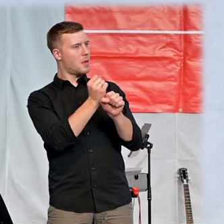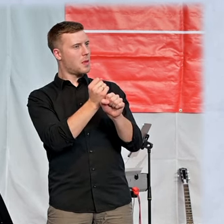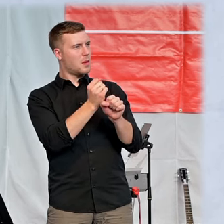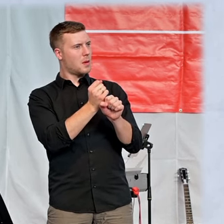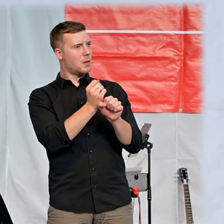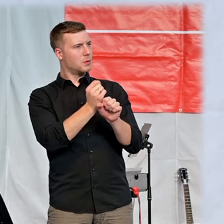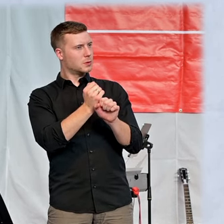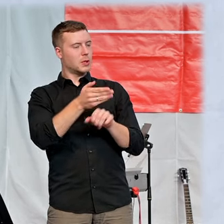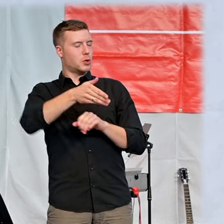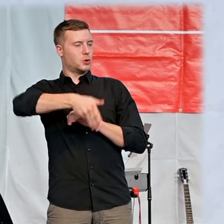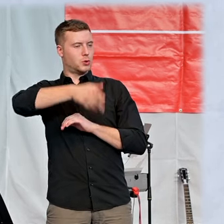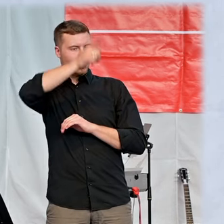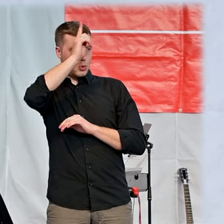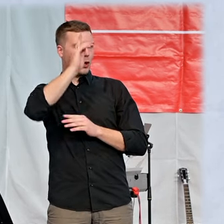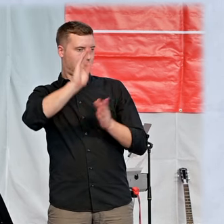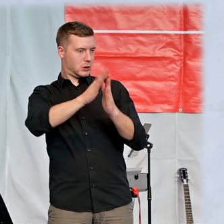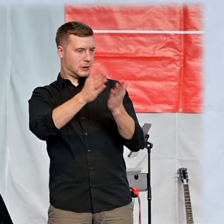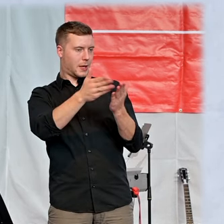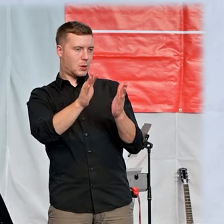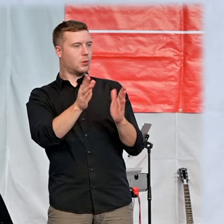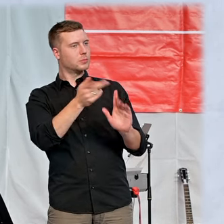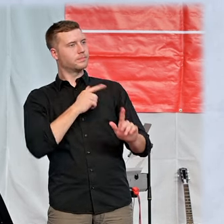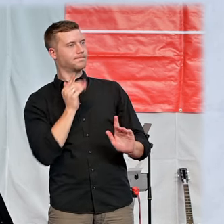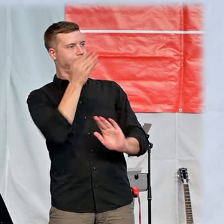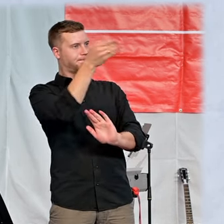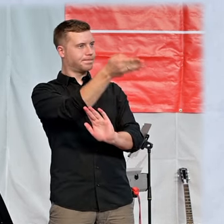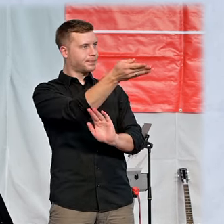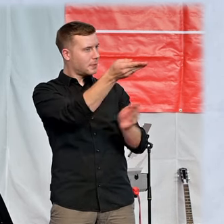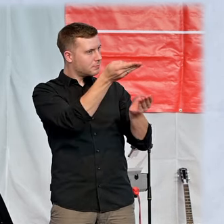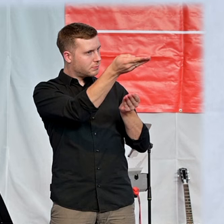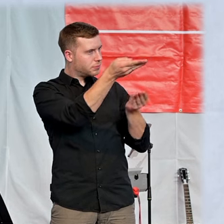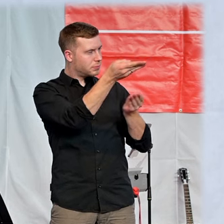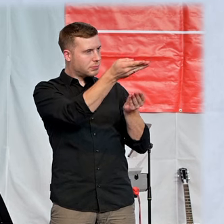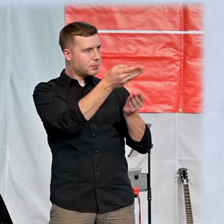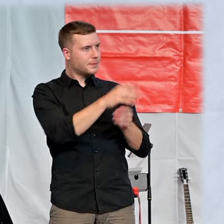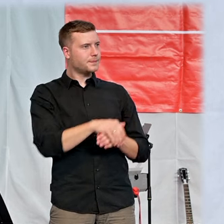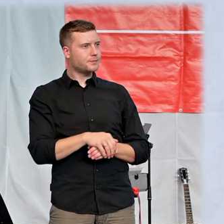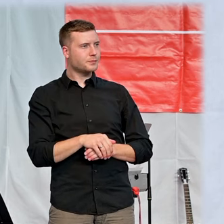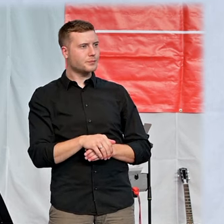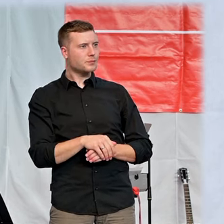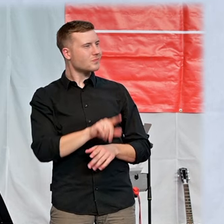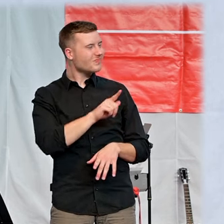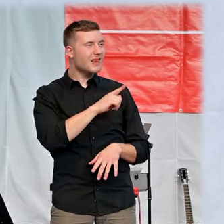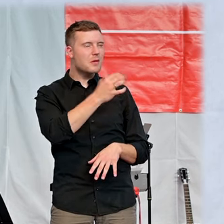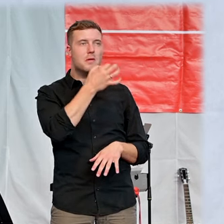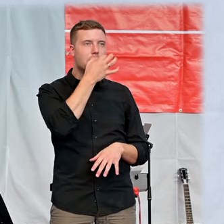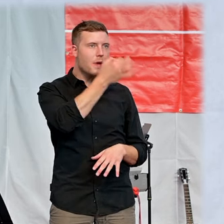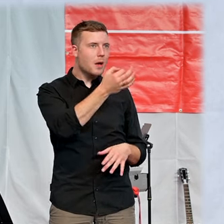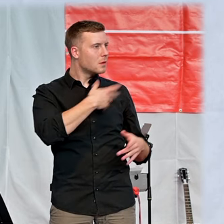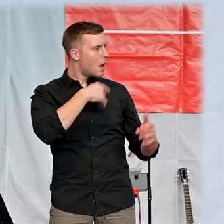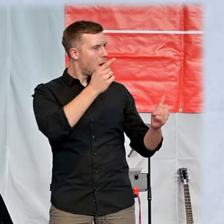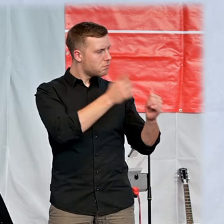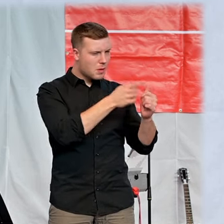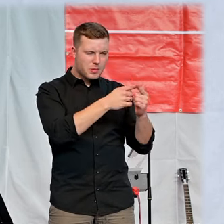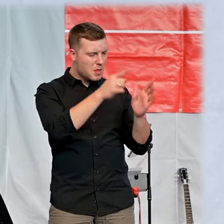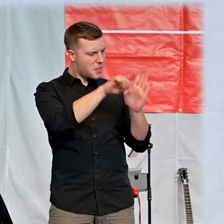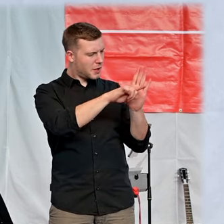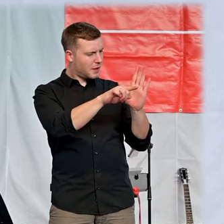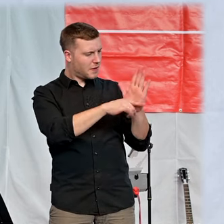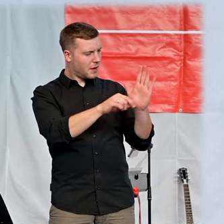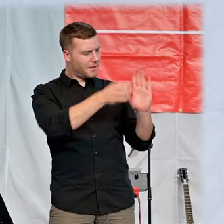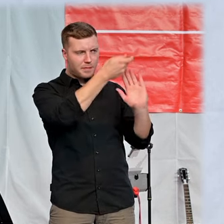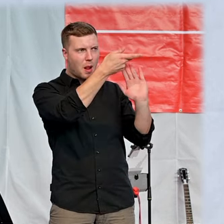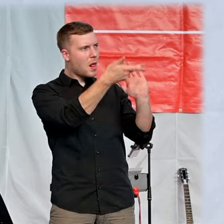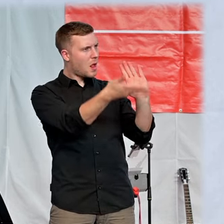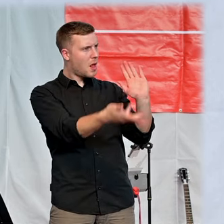Süddeutschen Zeitung. Und er hat ähnliche Herausforderungen damals aufgezählt, wie denn er mit den